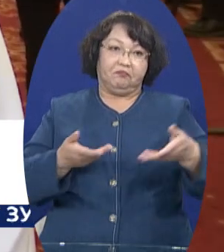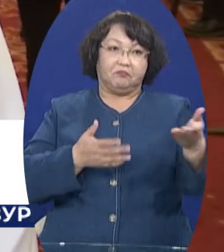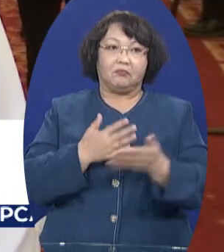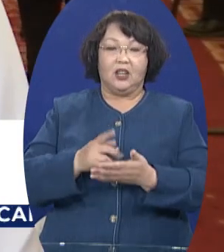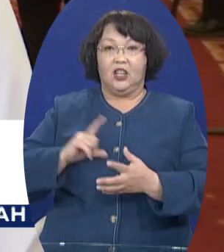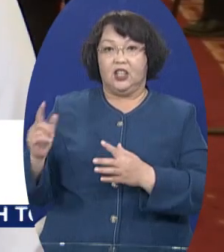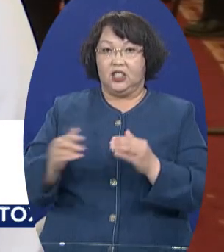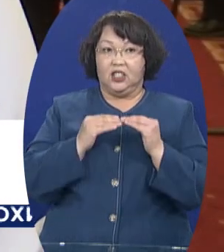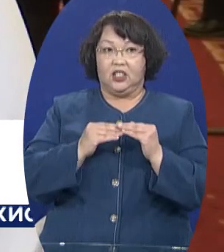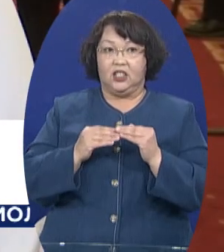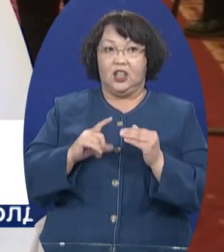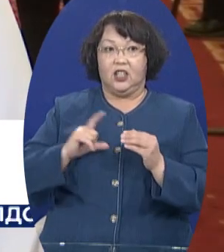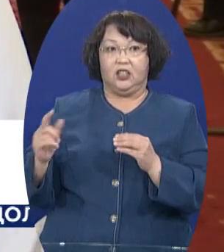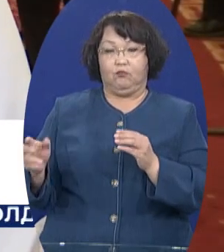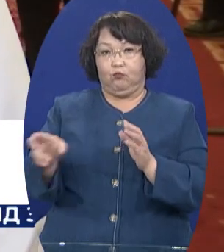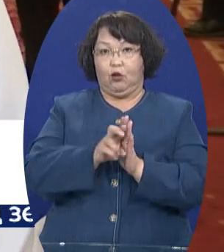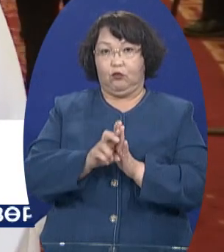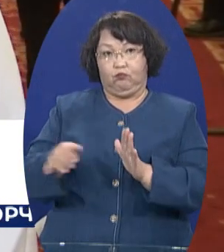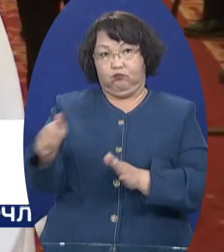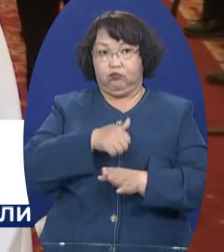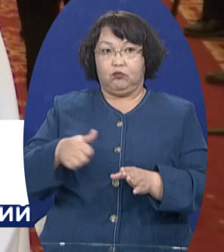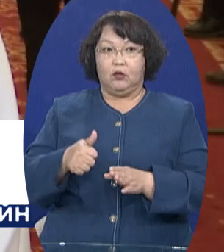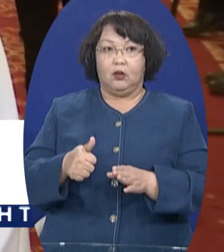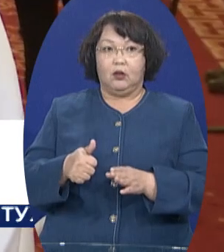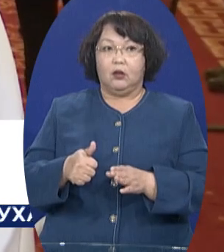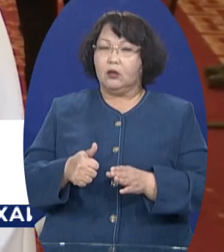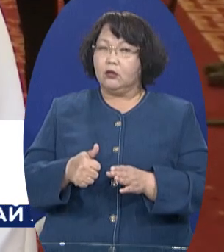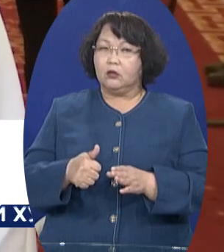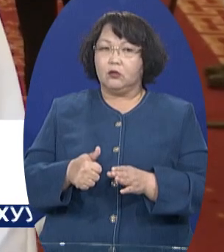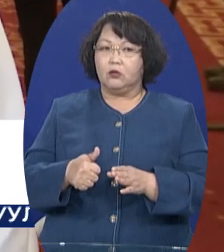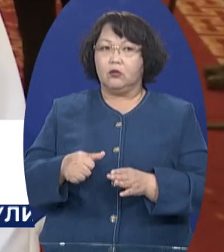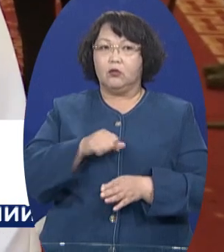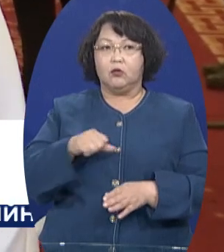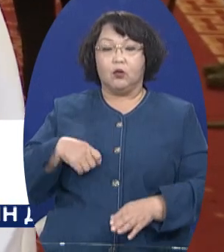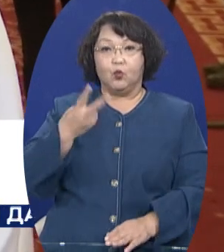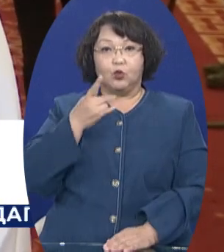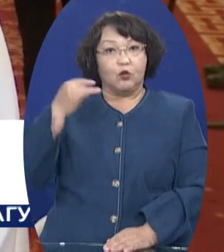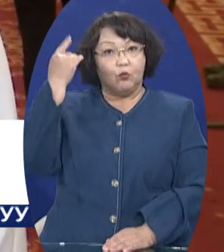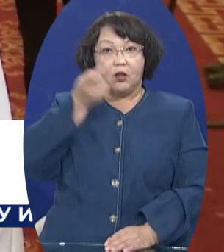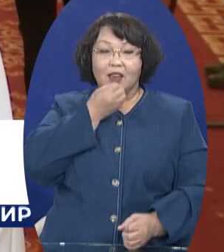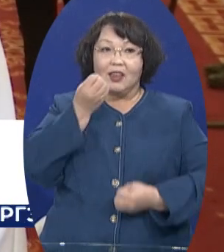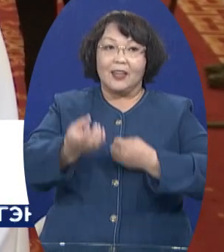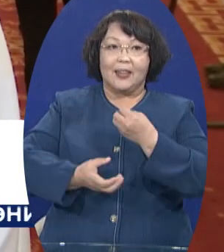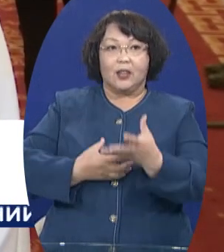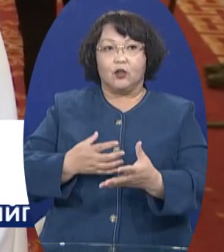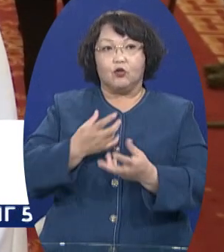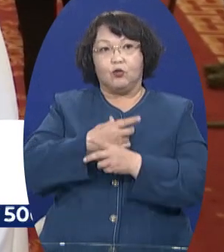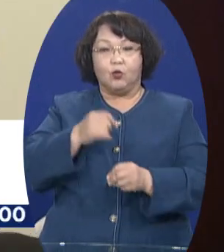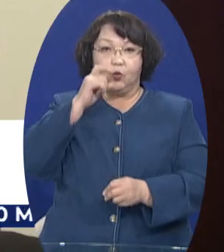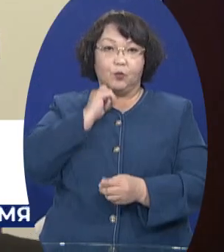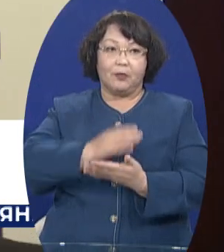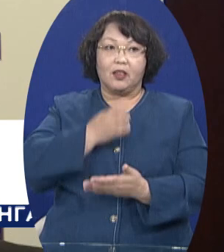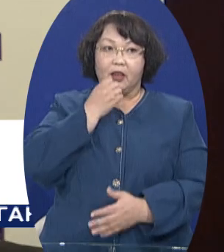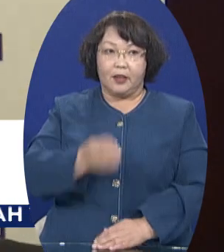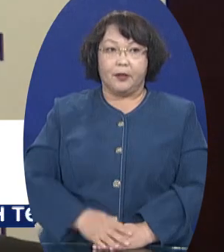тэгш боломжтой томчуудтайгаа ч гэсэн ижилхэн яг ижилхэн өөрсдийнхөө үзэл бодлыг хүргэдэг баймар байна гэж хэлхийг хүсэж байгаа.